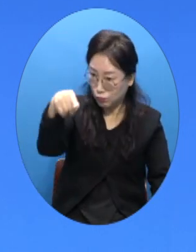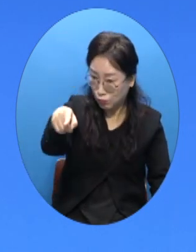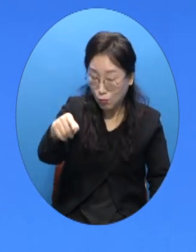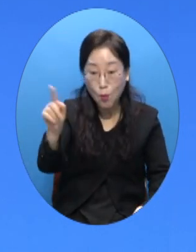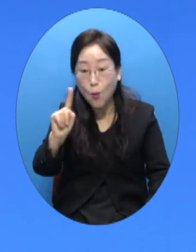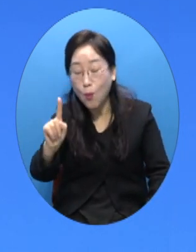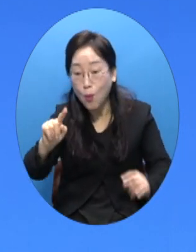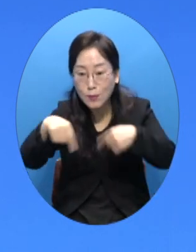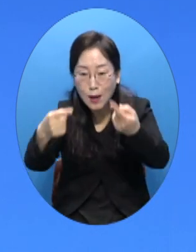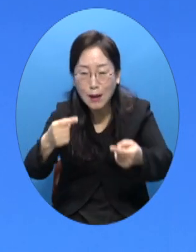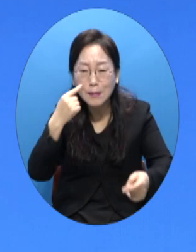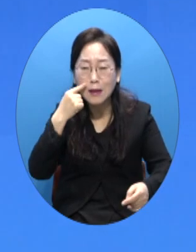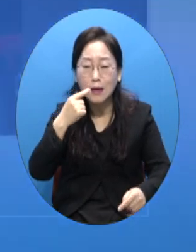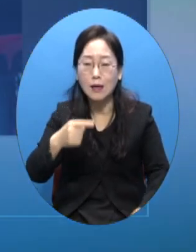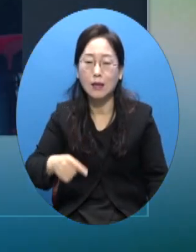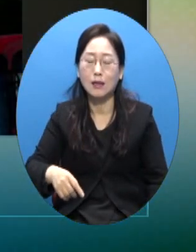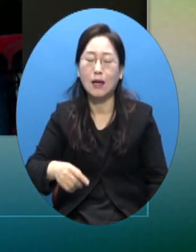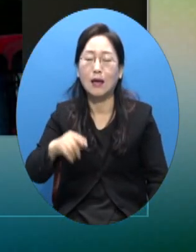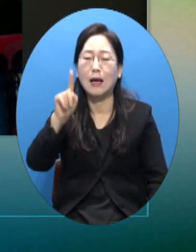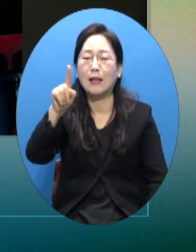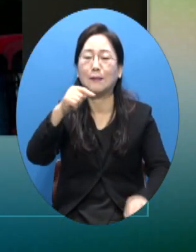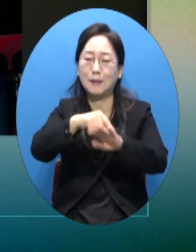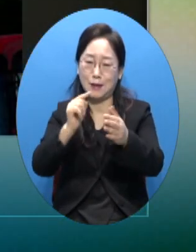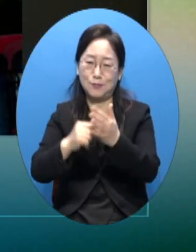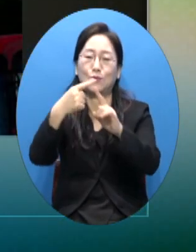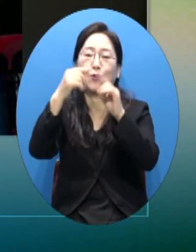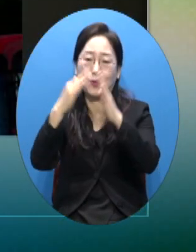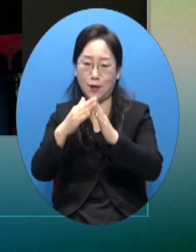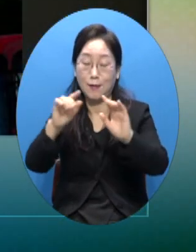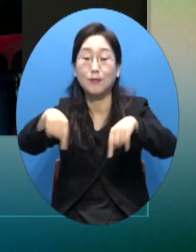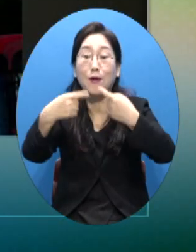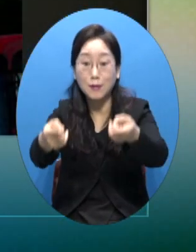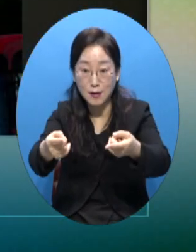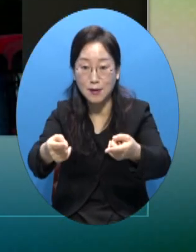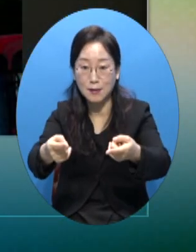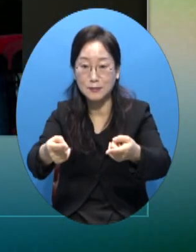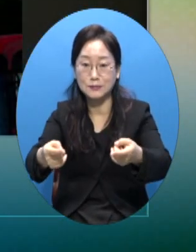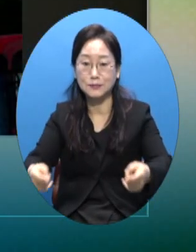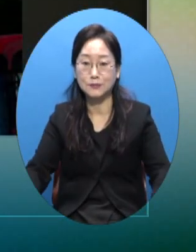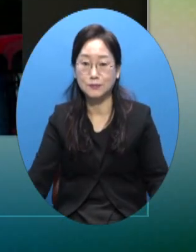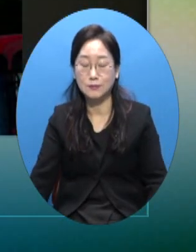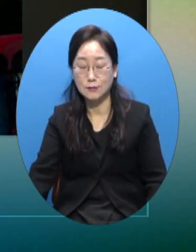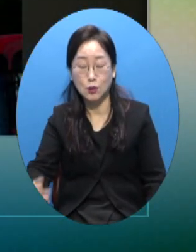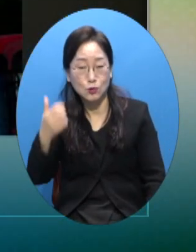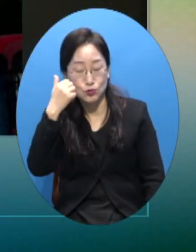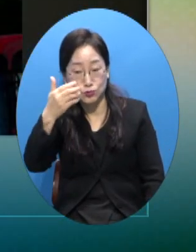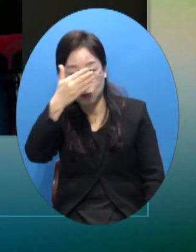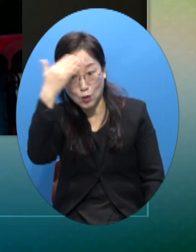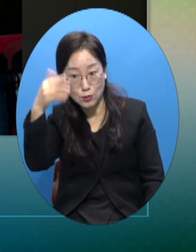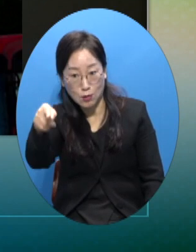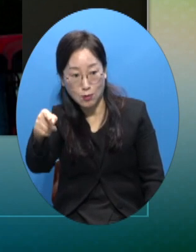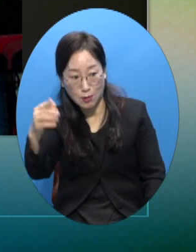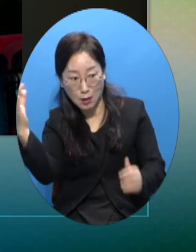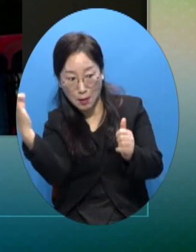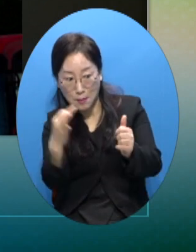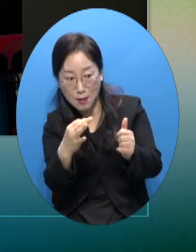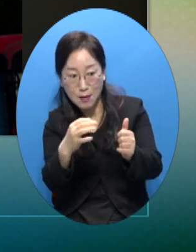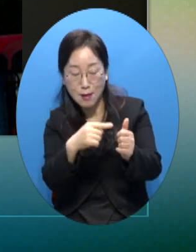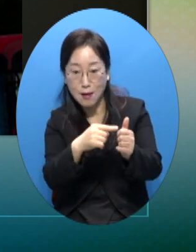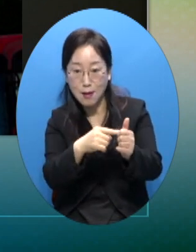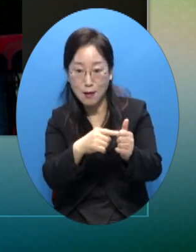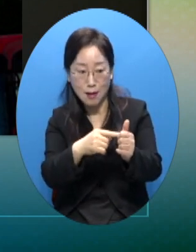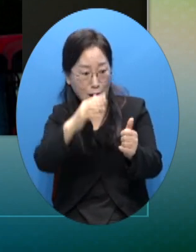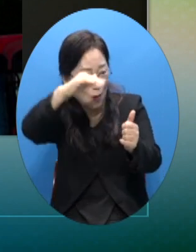바로 춘천 한마음 교회입니다 이곳에 들어가게 됐는데 그 청년이이